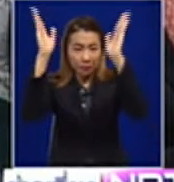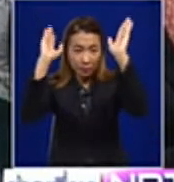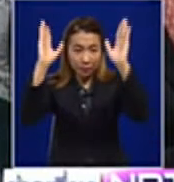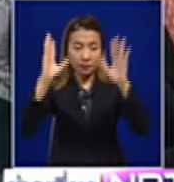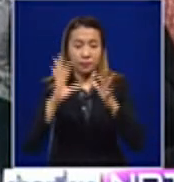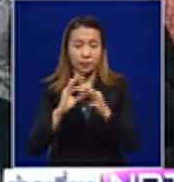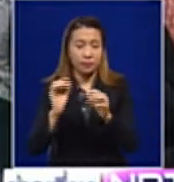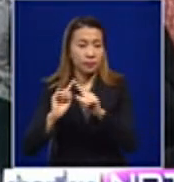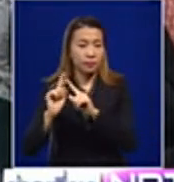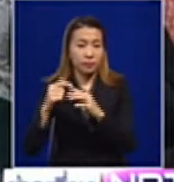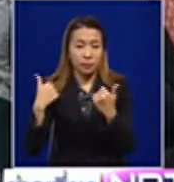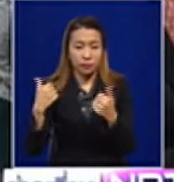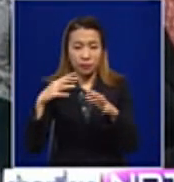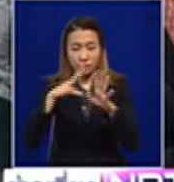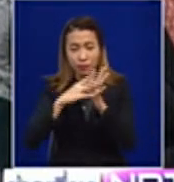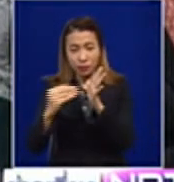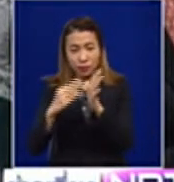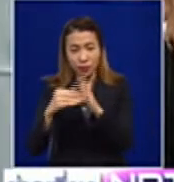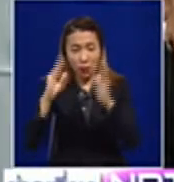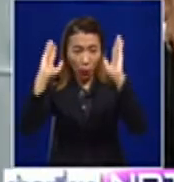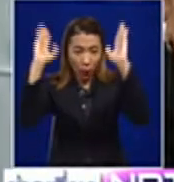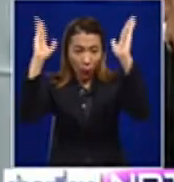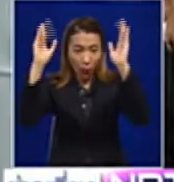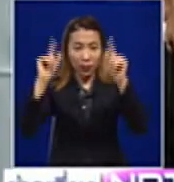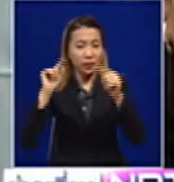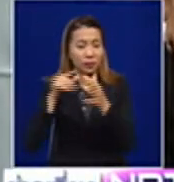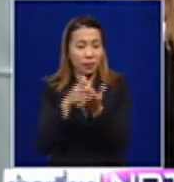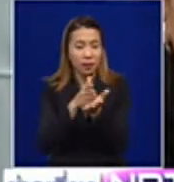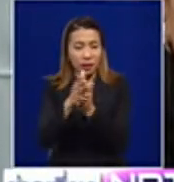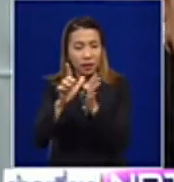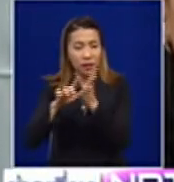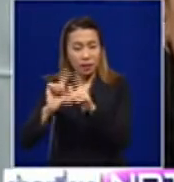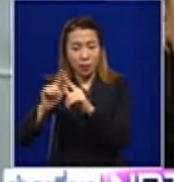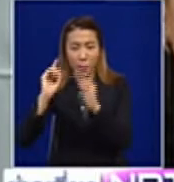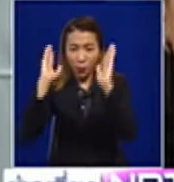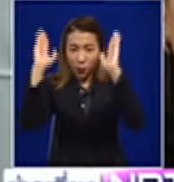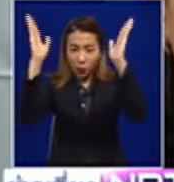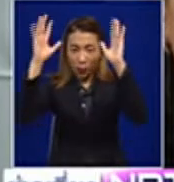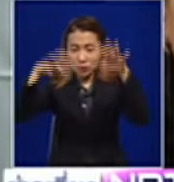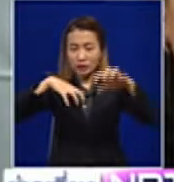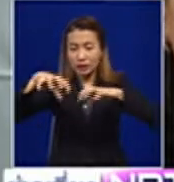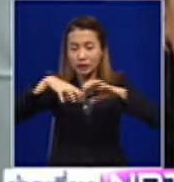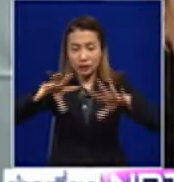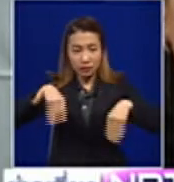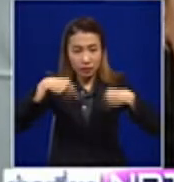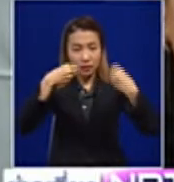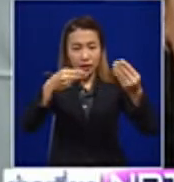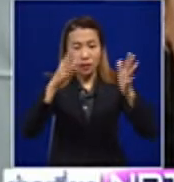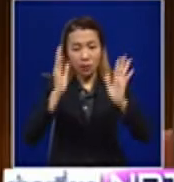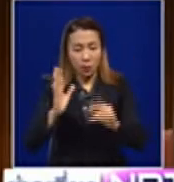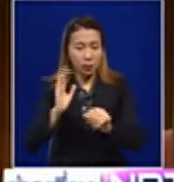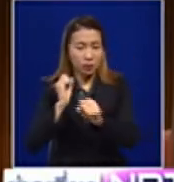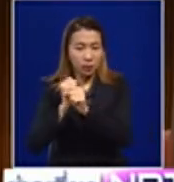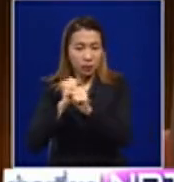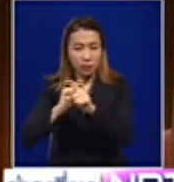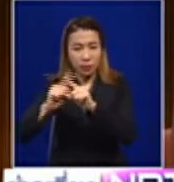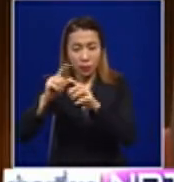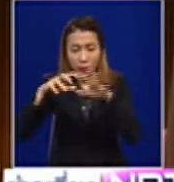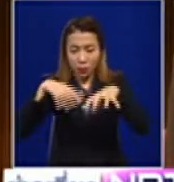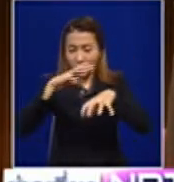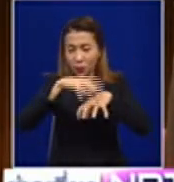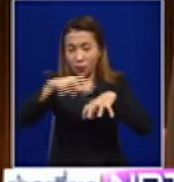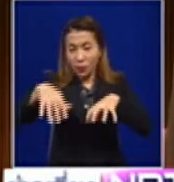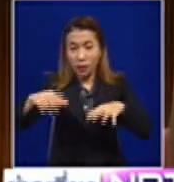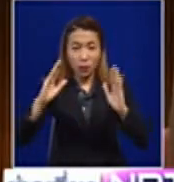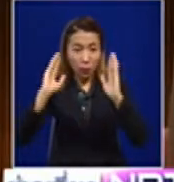ซึ่งกรมประชาสัมพันธ์ในฐานะเลขานุการคณะกรรมการการประชาสัมพันธ์แห่งชาติจัดขึ้นเพื่อให้ผู้ที่ทำหน้าที่โฆษกกระทรวงต่